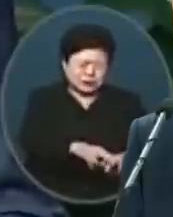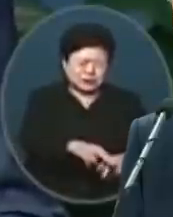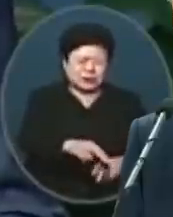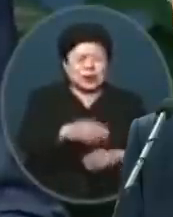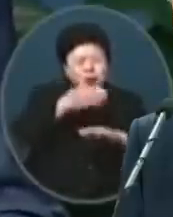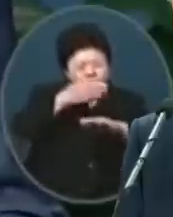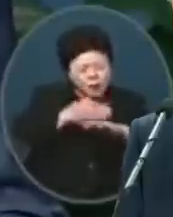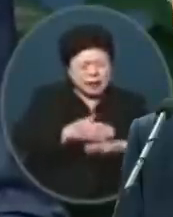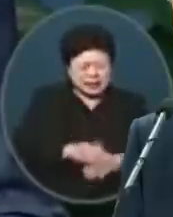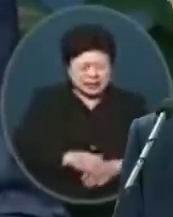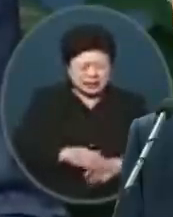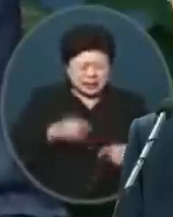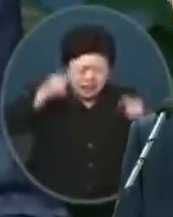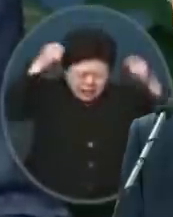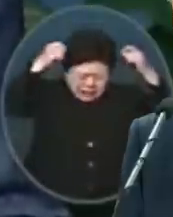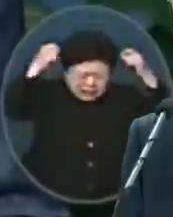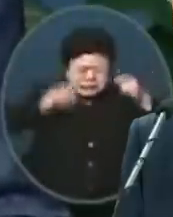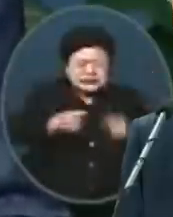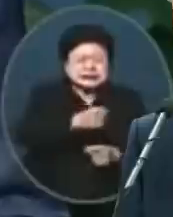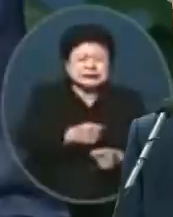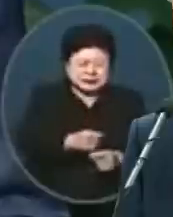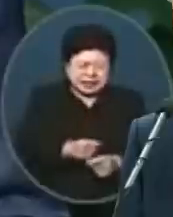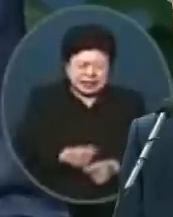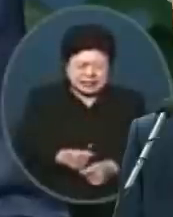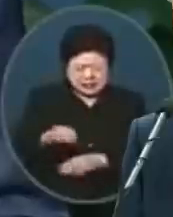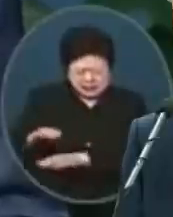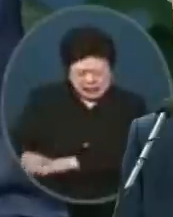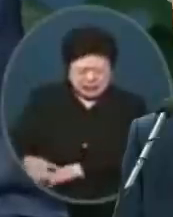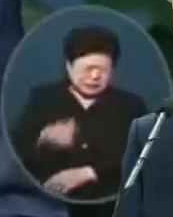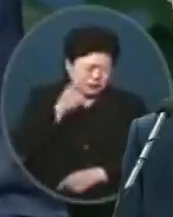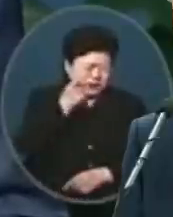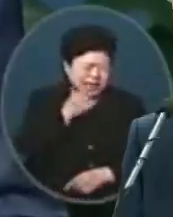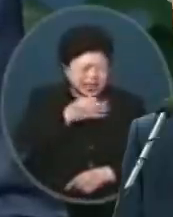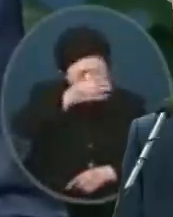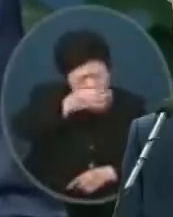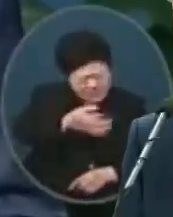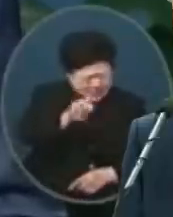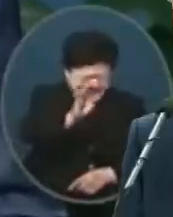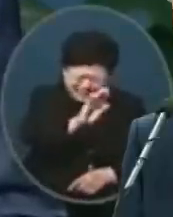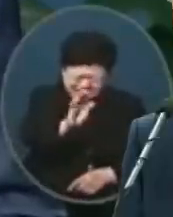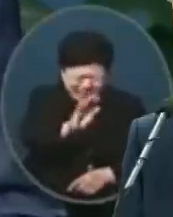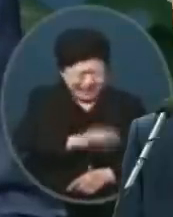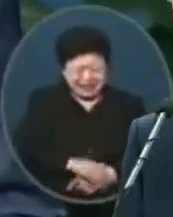뭐 짐처럼 태워놓으면 차가 얼마나 고생스럽냐.